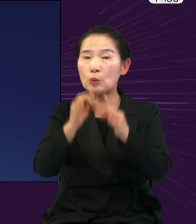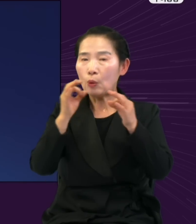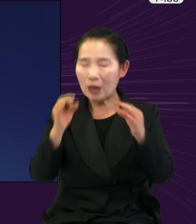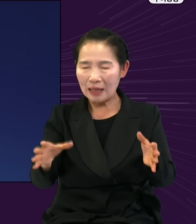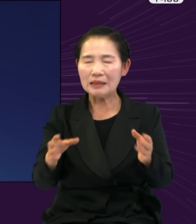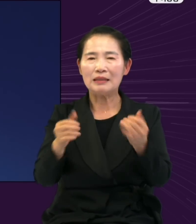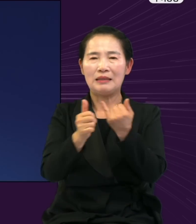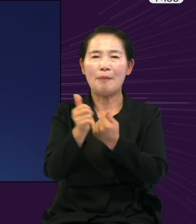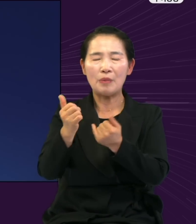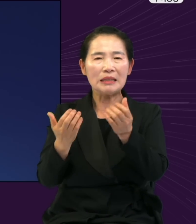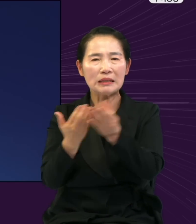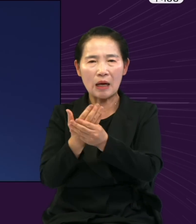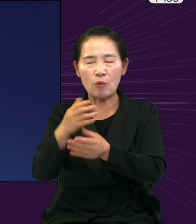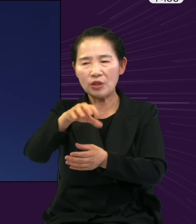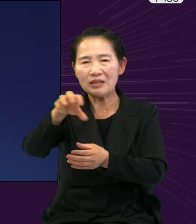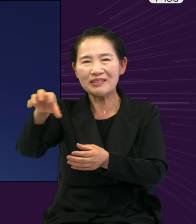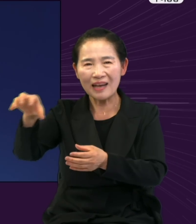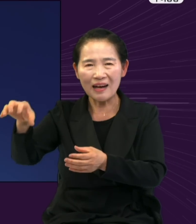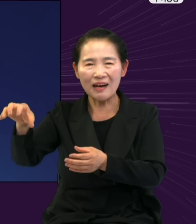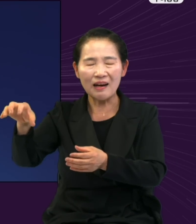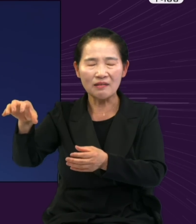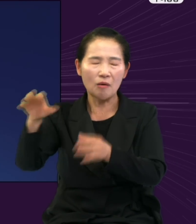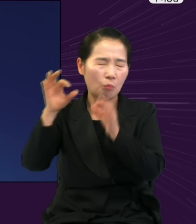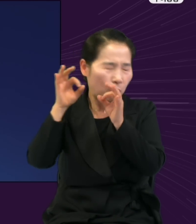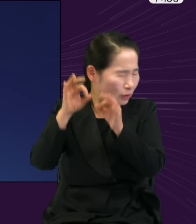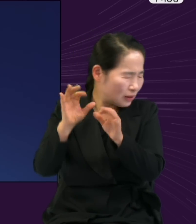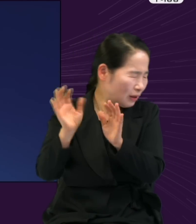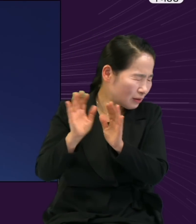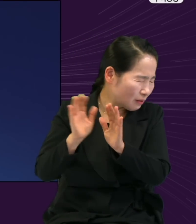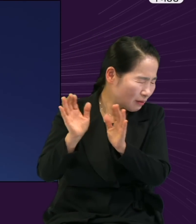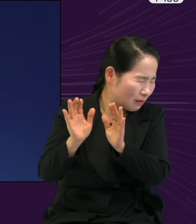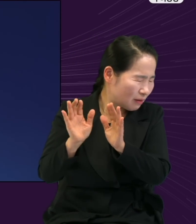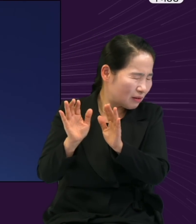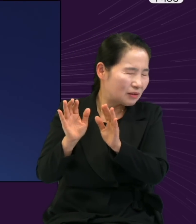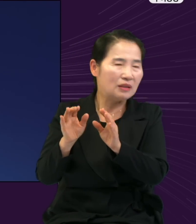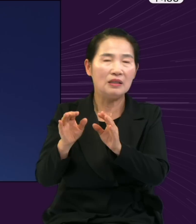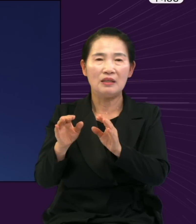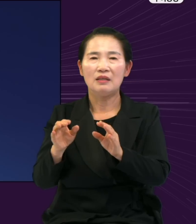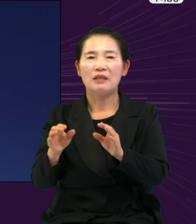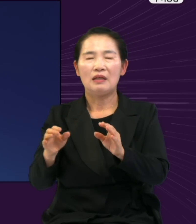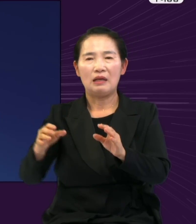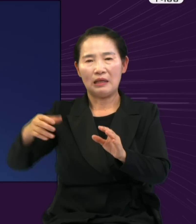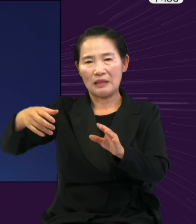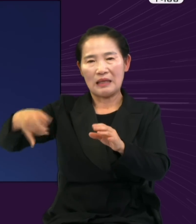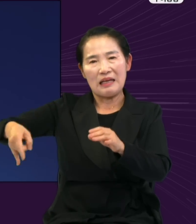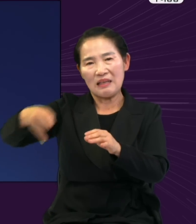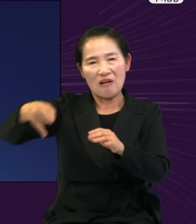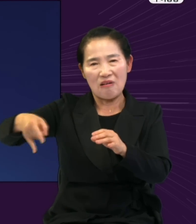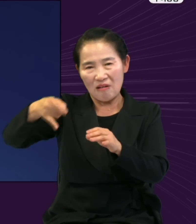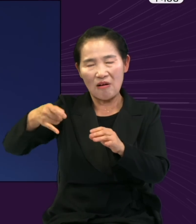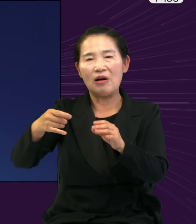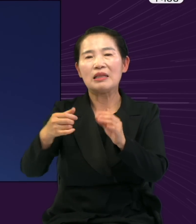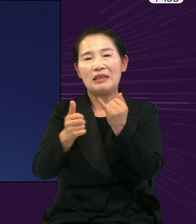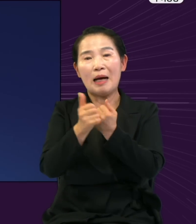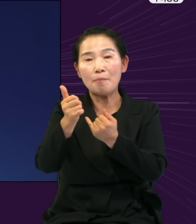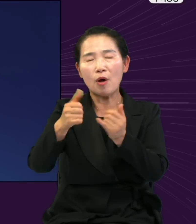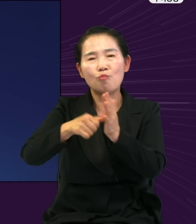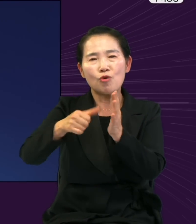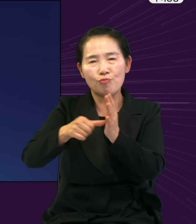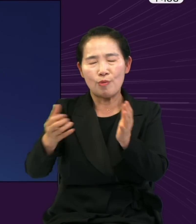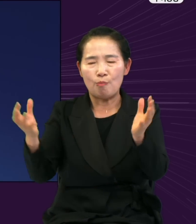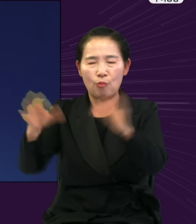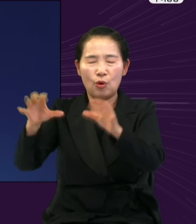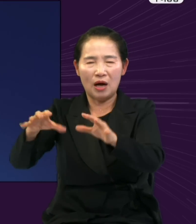집에는 열리지 않은 캐리어가 하나 있어요. 남편의 유품이 담겨져 있는 건데 저는 아직도 그걸 용기 내서 열어볼 자신이 없어서 못